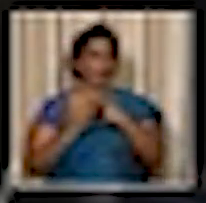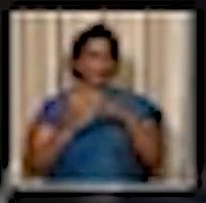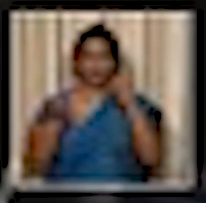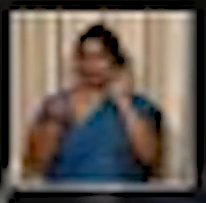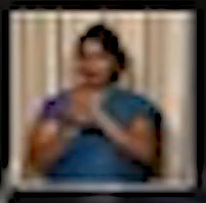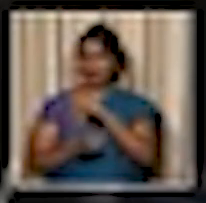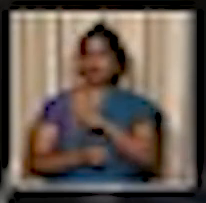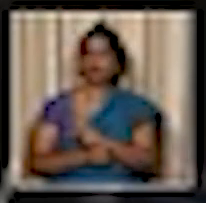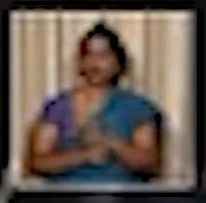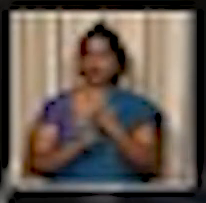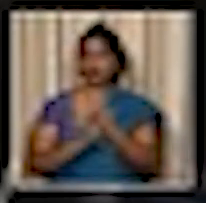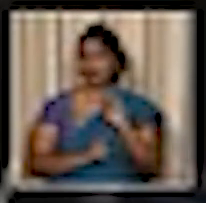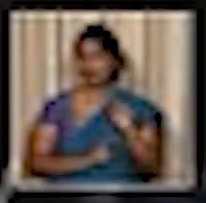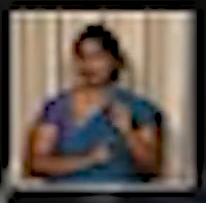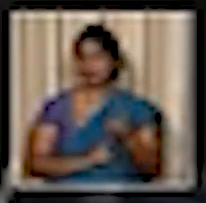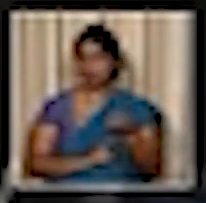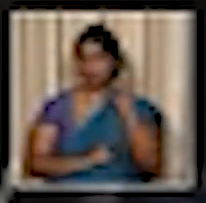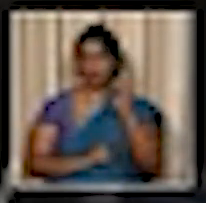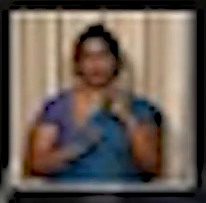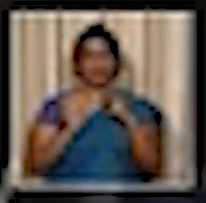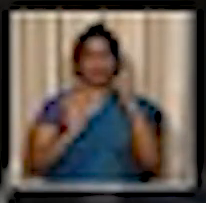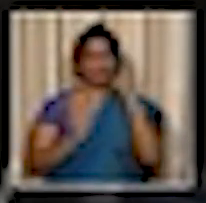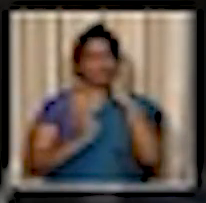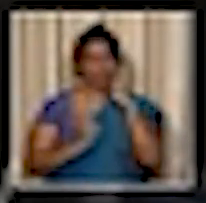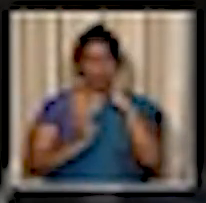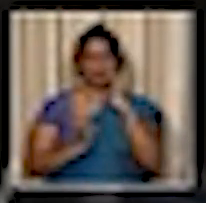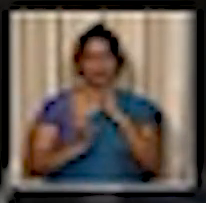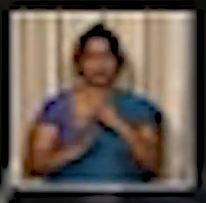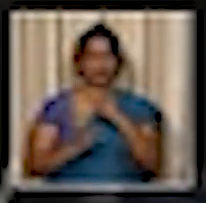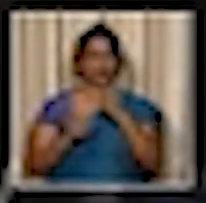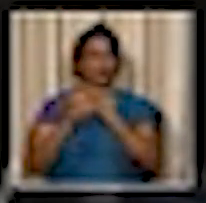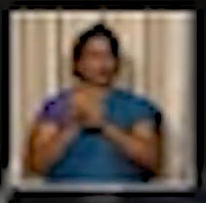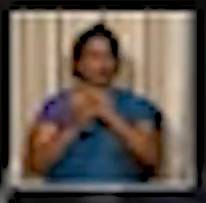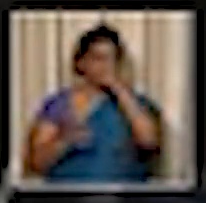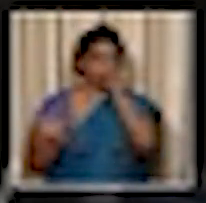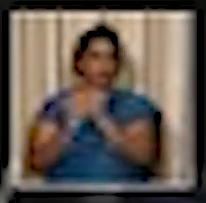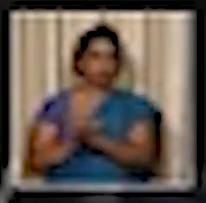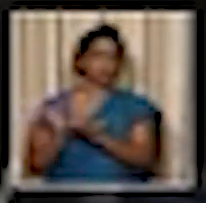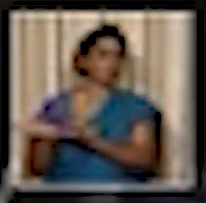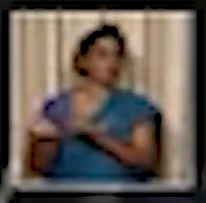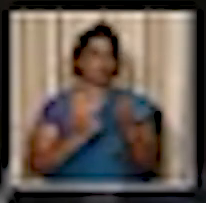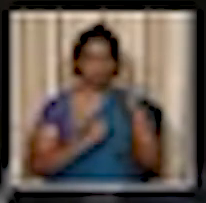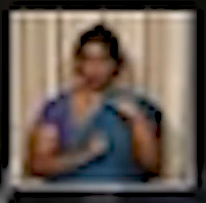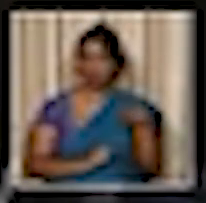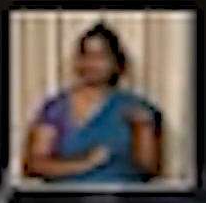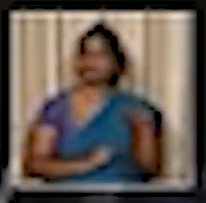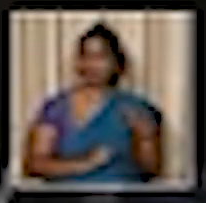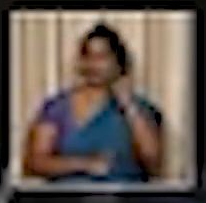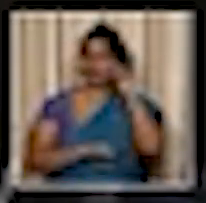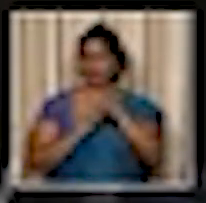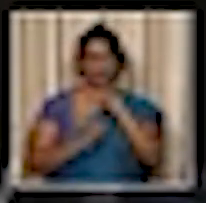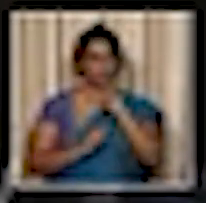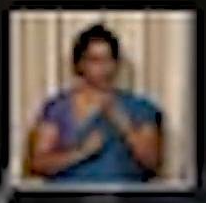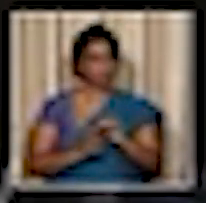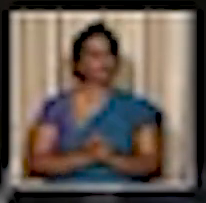තිබූ කෝටි 20ක් පමණ වටිනා විස්කි තොගයක් නඩු භාණ්ඩ කාමරයේ හොරුන් කඩා ඉවත් කරගෙන ගොස් ඇති බවට නිලධාරීන් පැමිණිලි